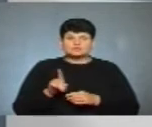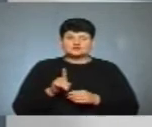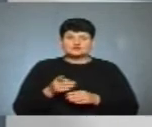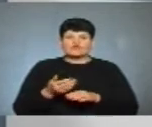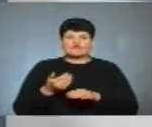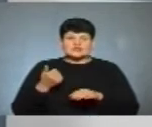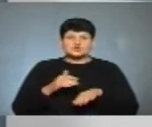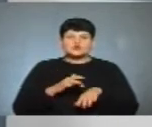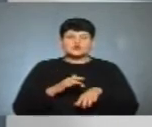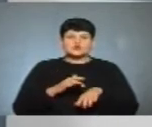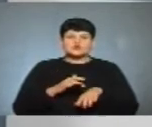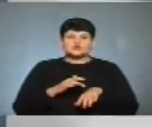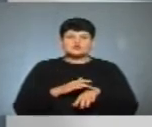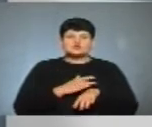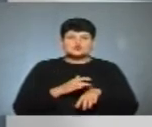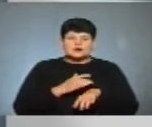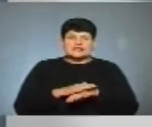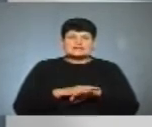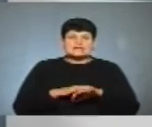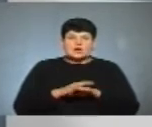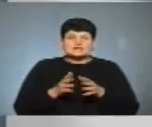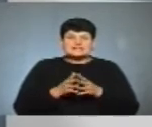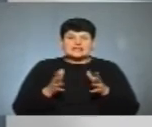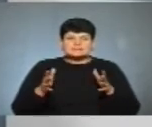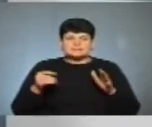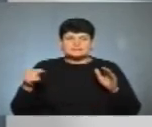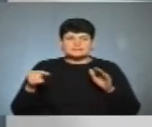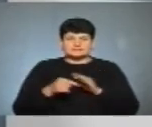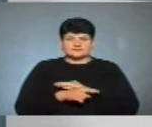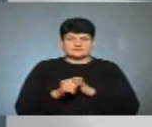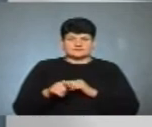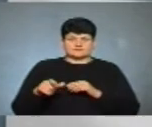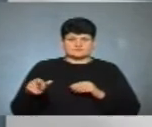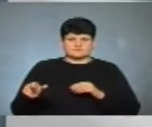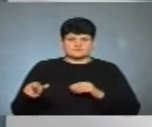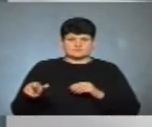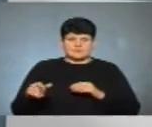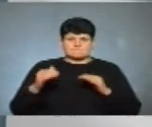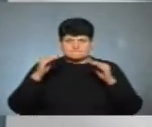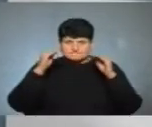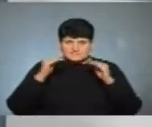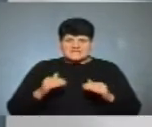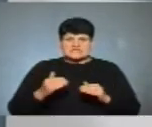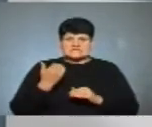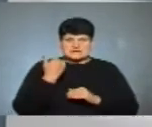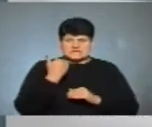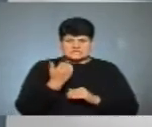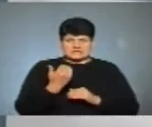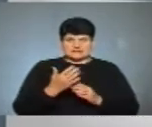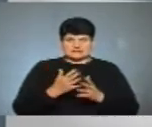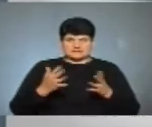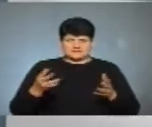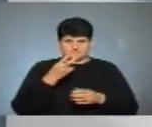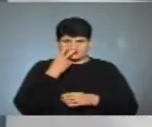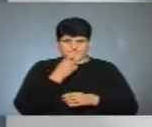«Слуги народу» найбільший відтік електорату здійснений. Тобто падіння їхнє